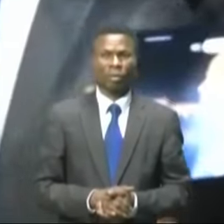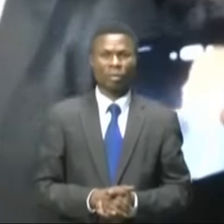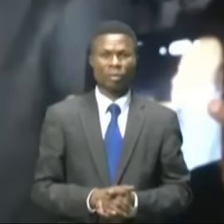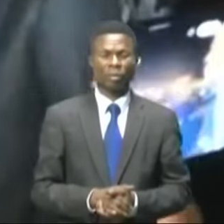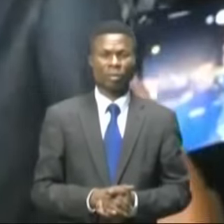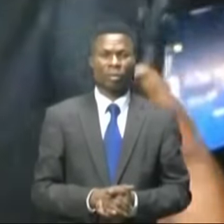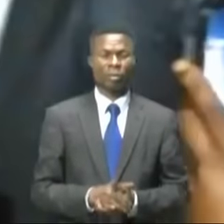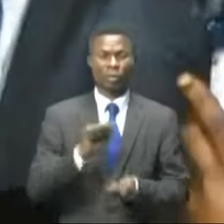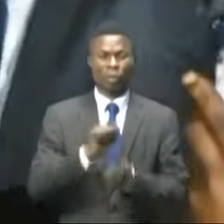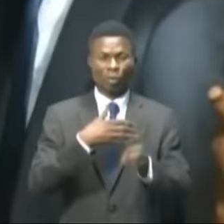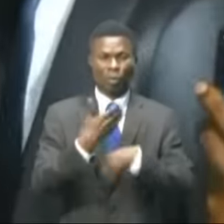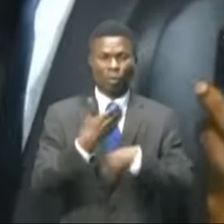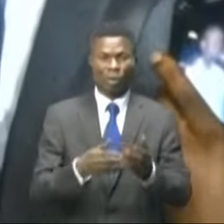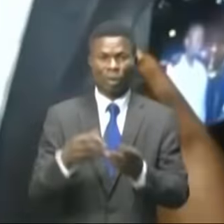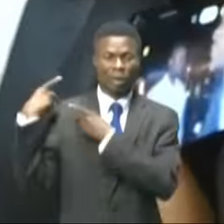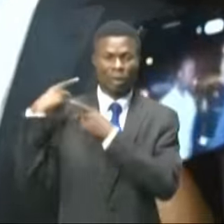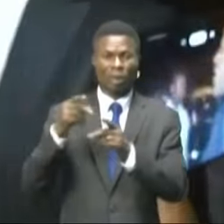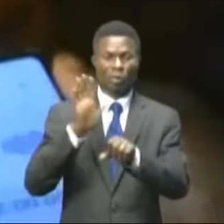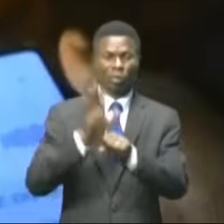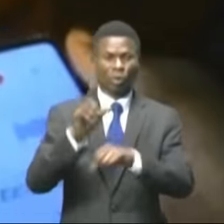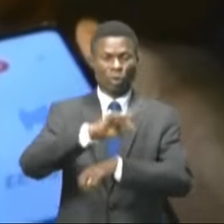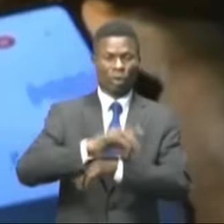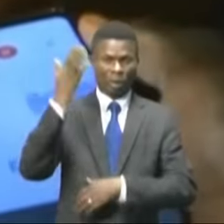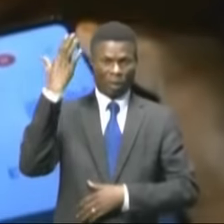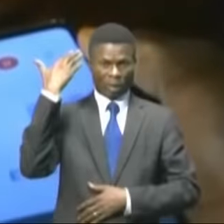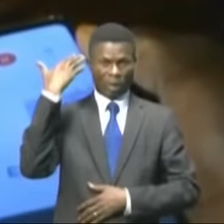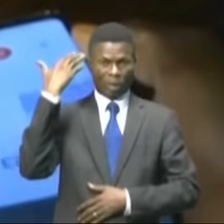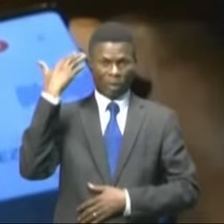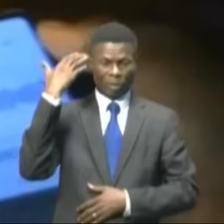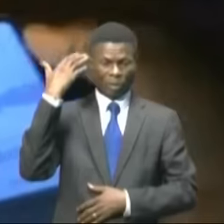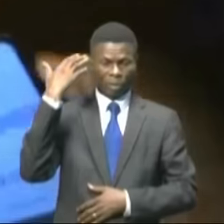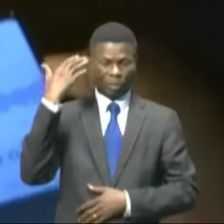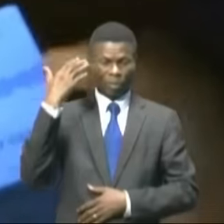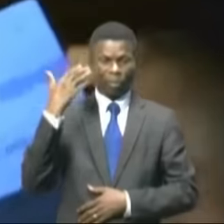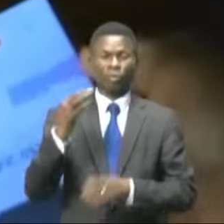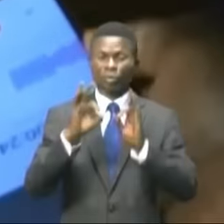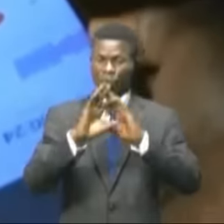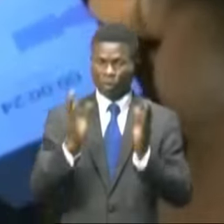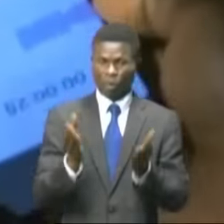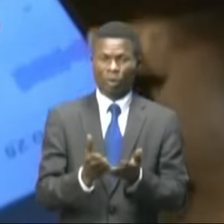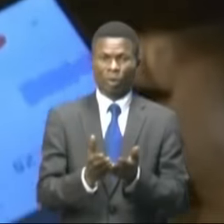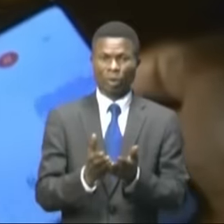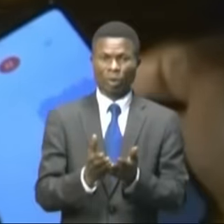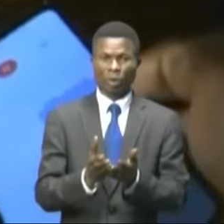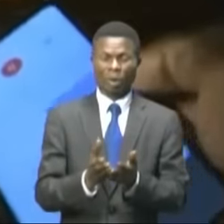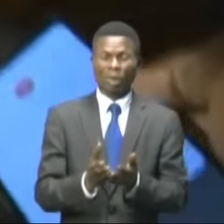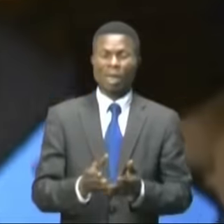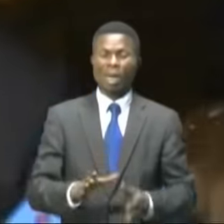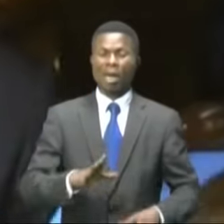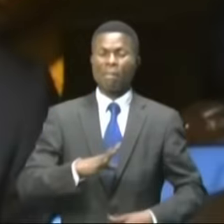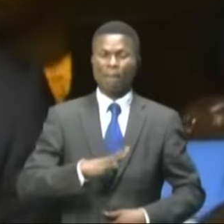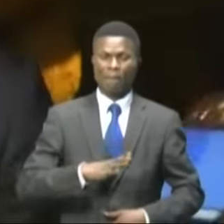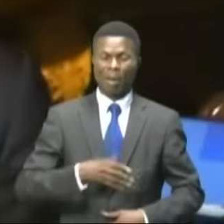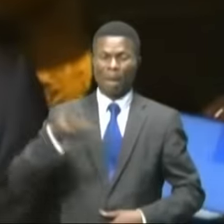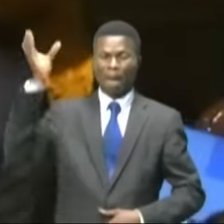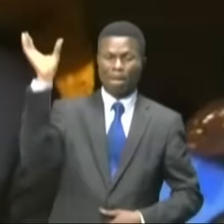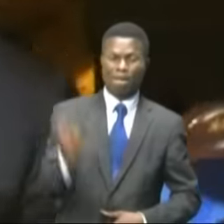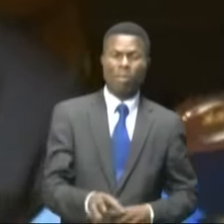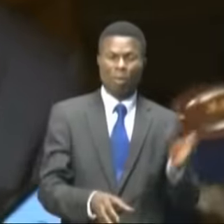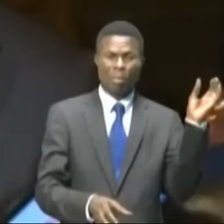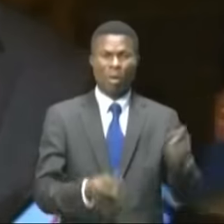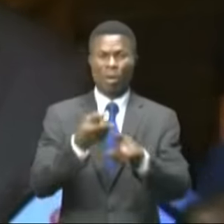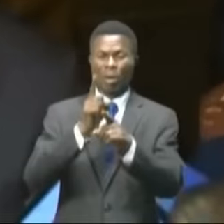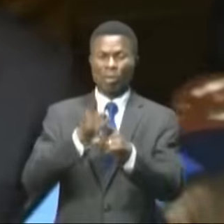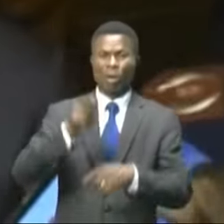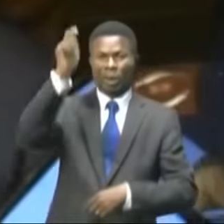Ce qui s'est passé depuis plusieurs jours, des compatriotes ont été tués sauvagement par des bombes qui sont venues de